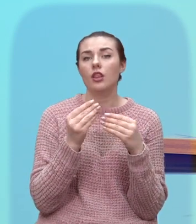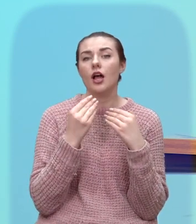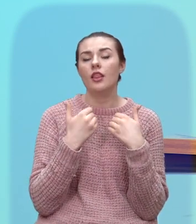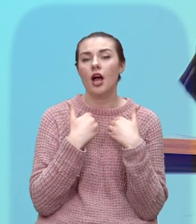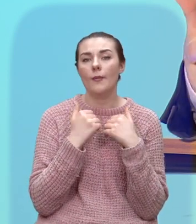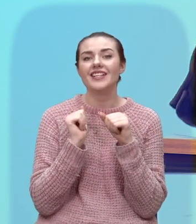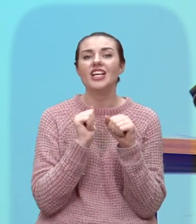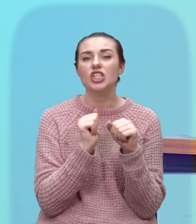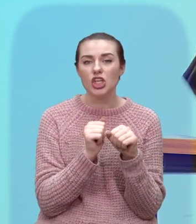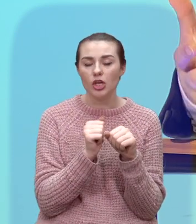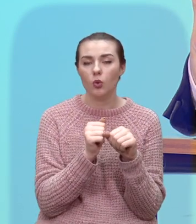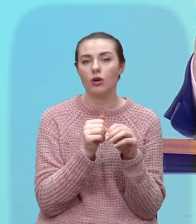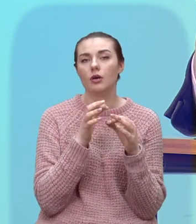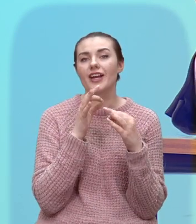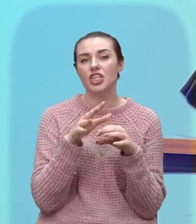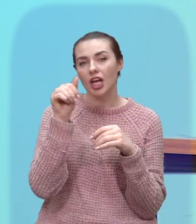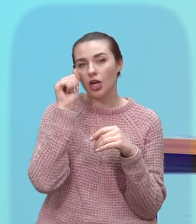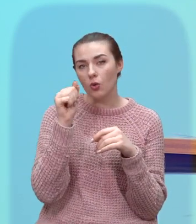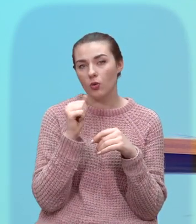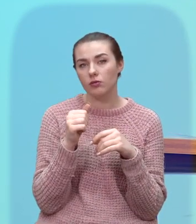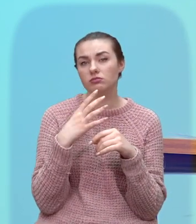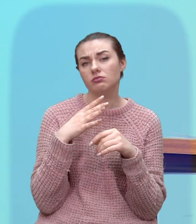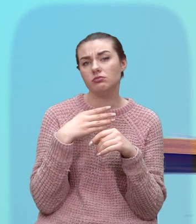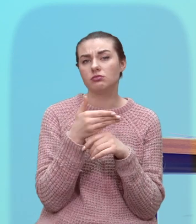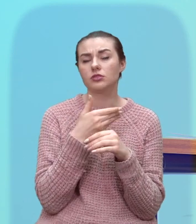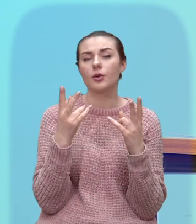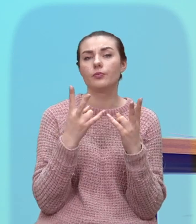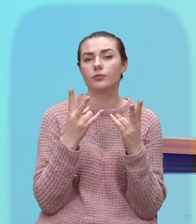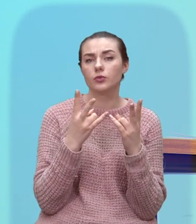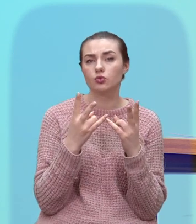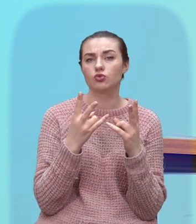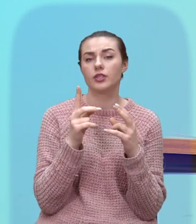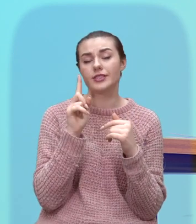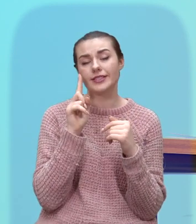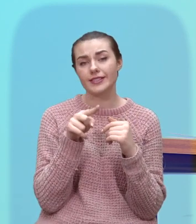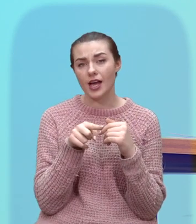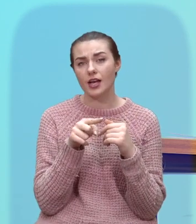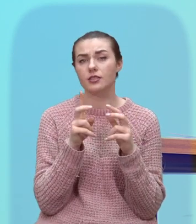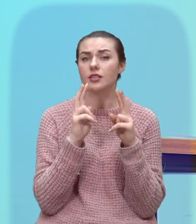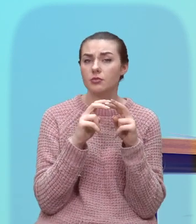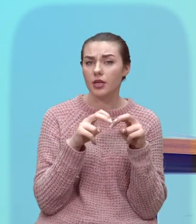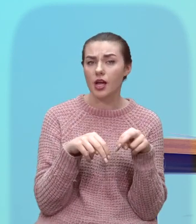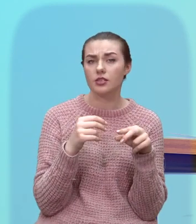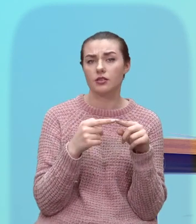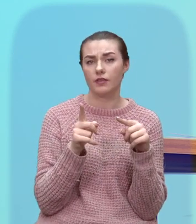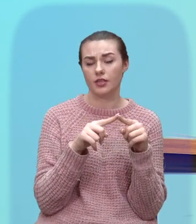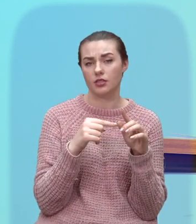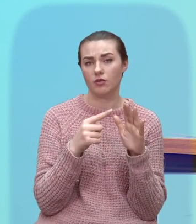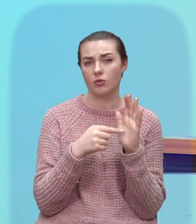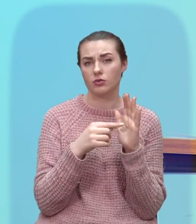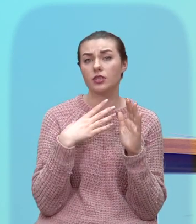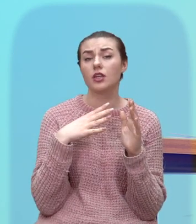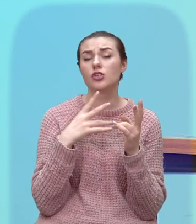нам даровал оправдание прощение грехов насколько нам необходимо вообще знать и разбираться в этих